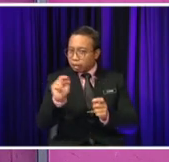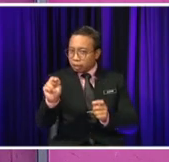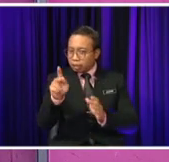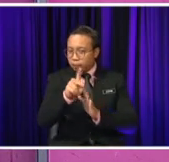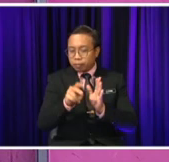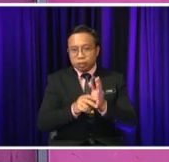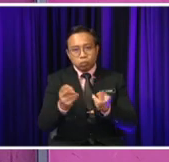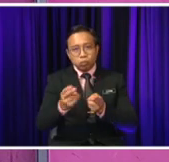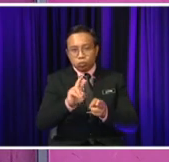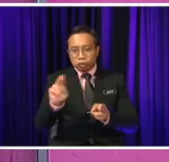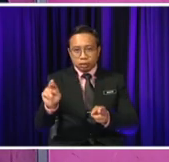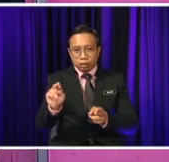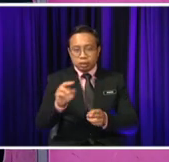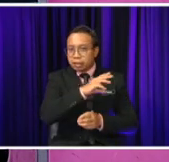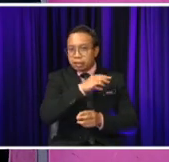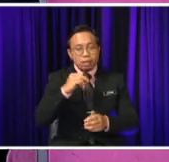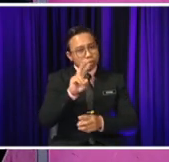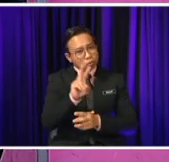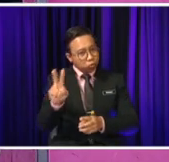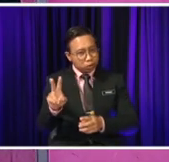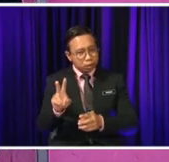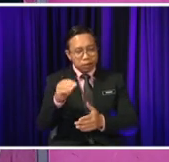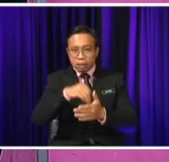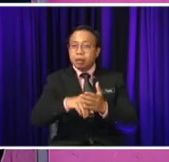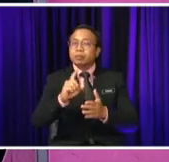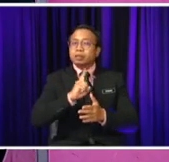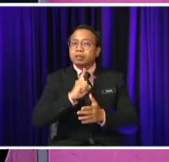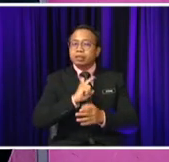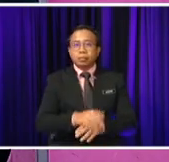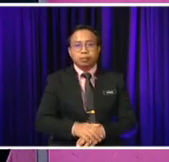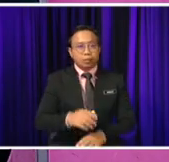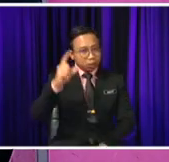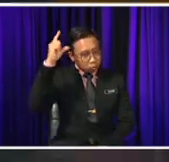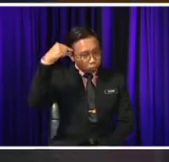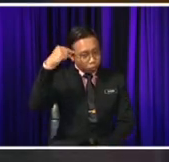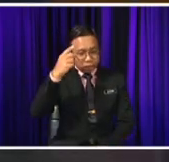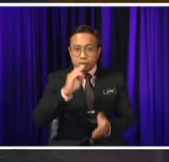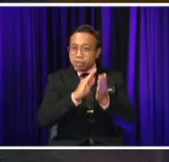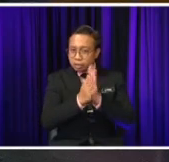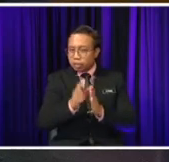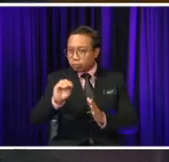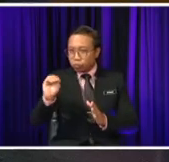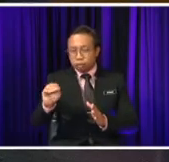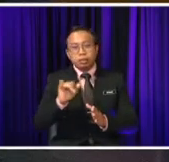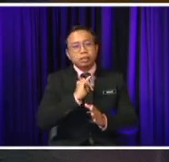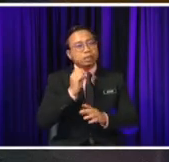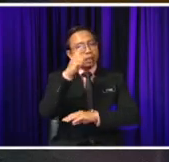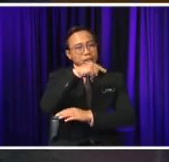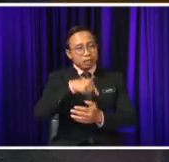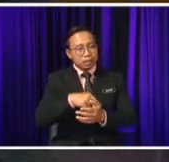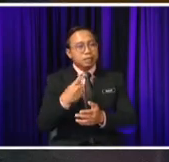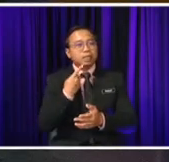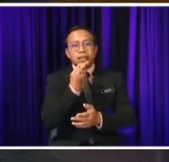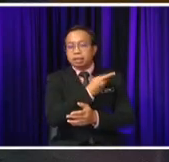apa itu petakbiran dan pengurusan Islam Sebenarnya hari ini Lukman menjadi murid saya kita sama-sama kita sama-sama